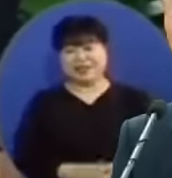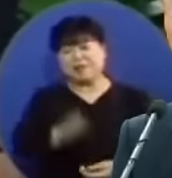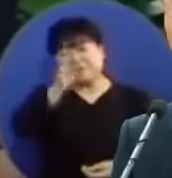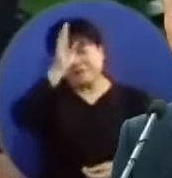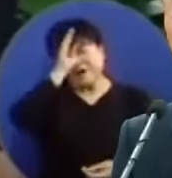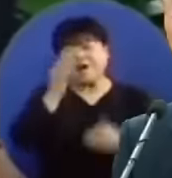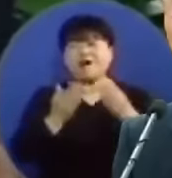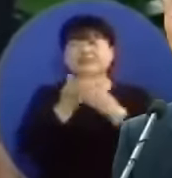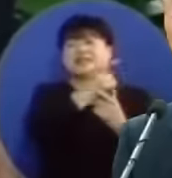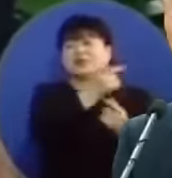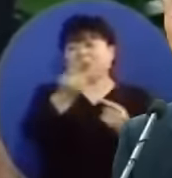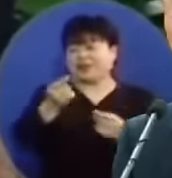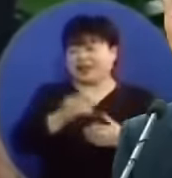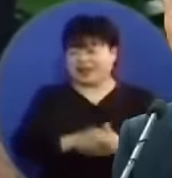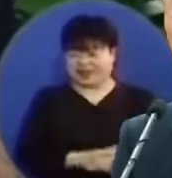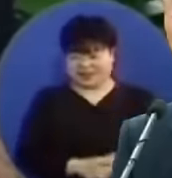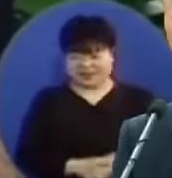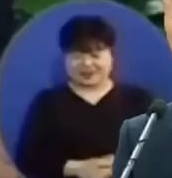병들었습니다.